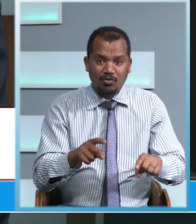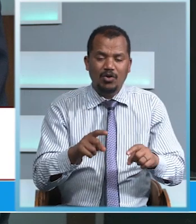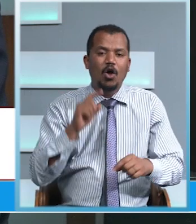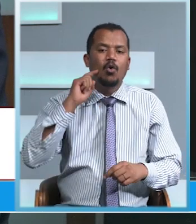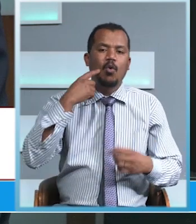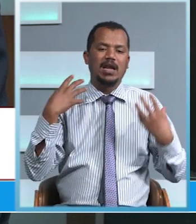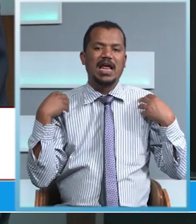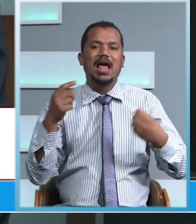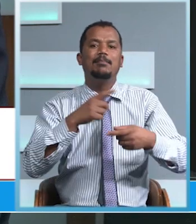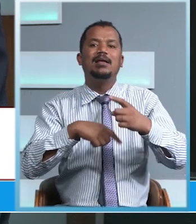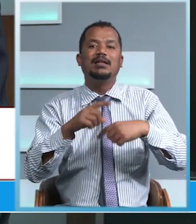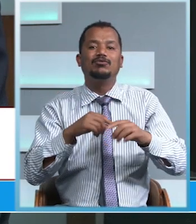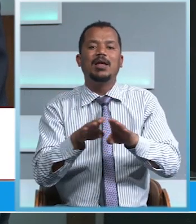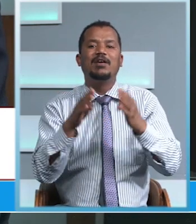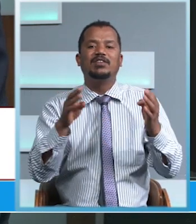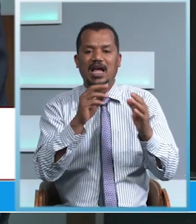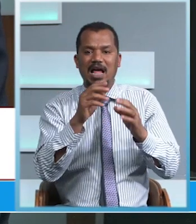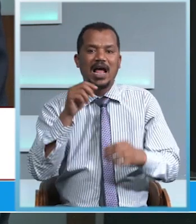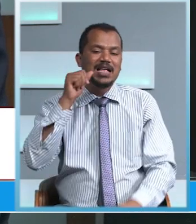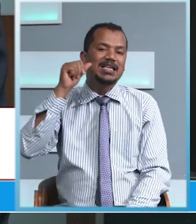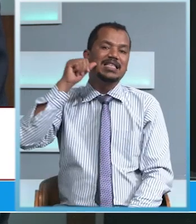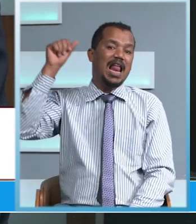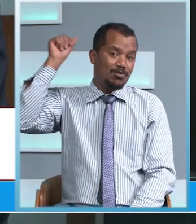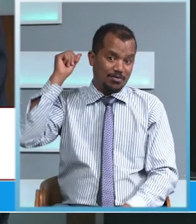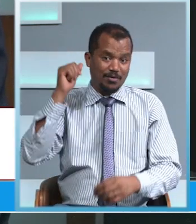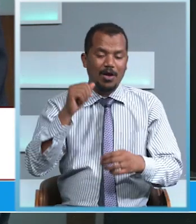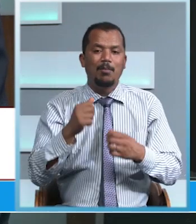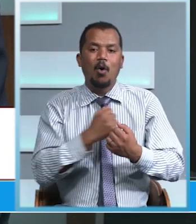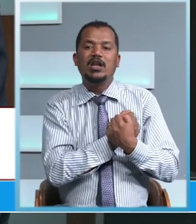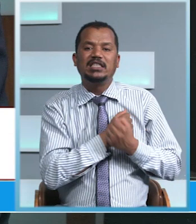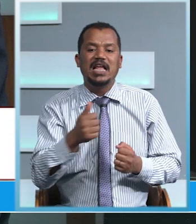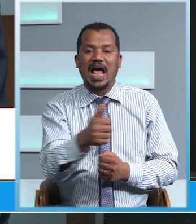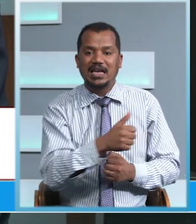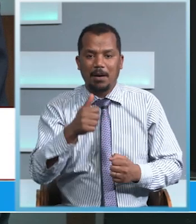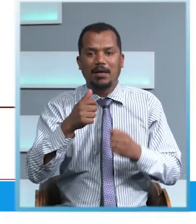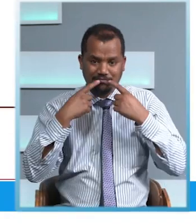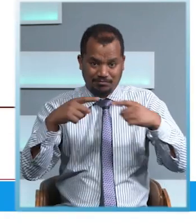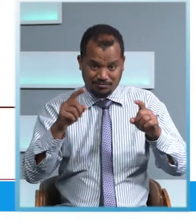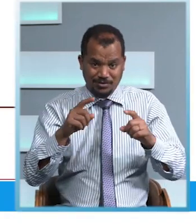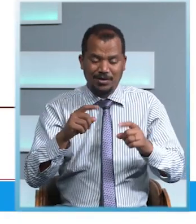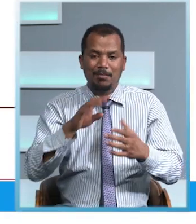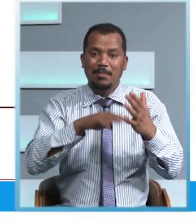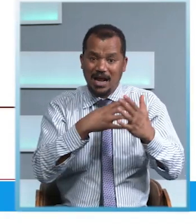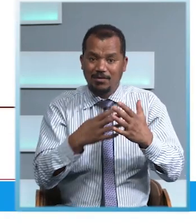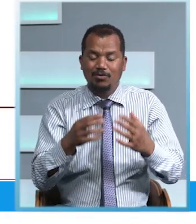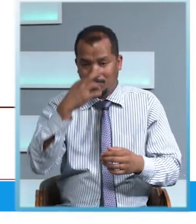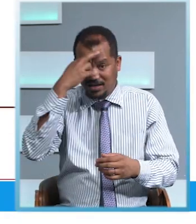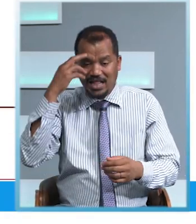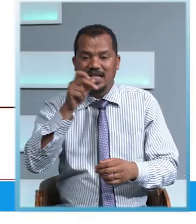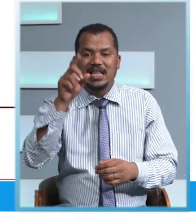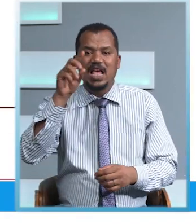ለመጡ ዲያስፖራዎች የእንኳን ደህና መጣችሁ የመክፈቻ ስነ ስርዓት ከትላንት በስቲያ በወዳጅነት አደባባይ መካሄዱ የሚታወስ ነው። በመርሃ